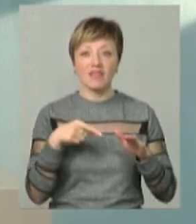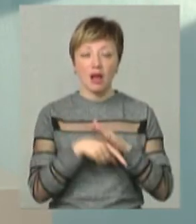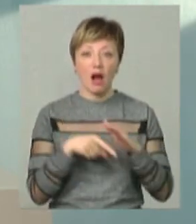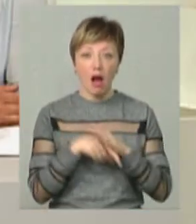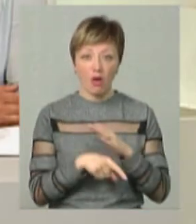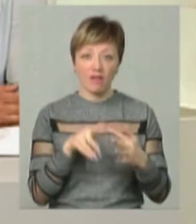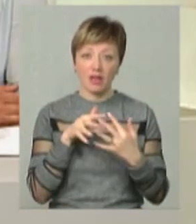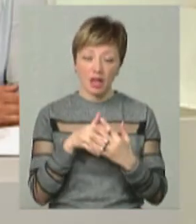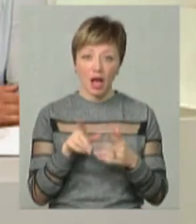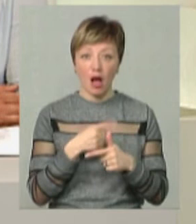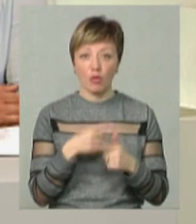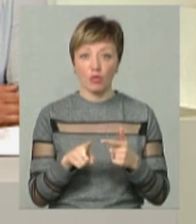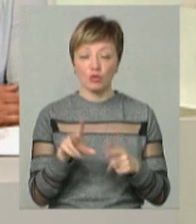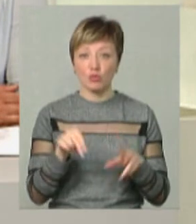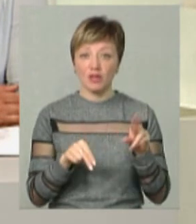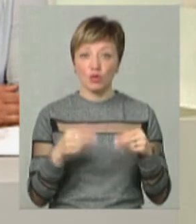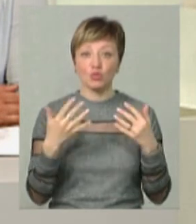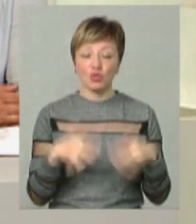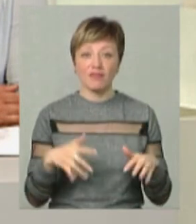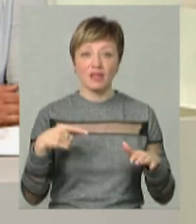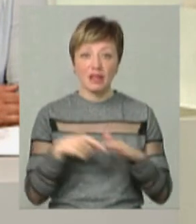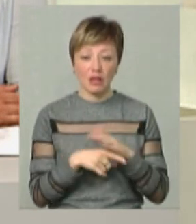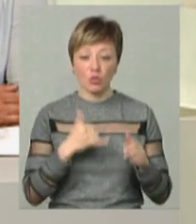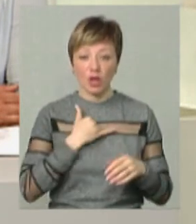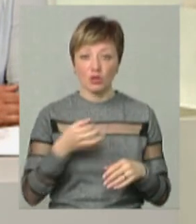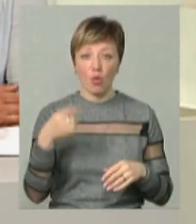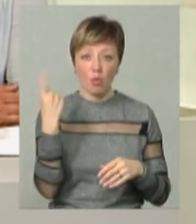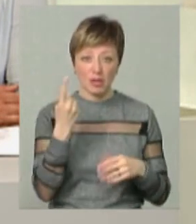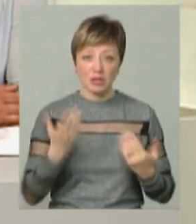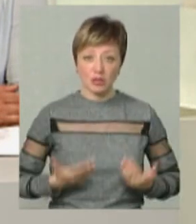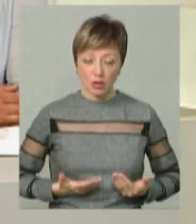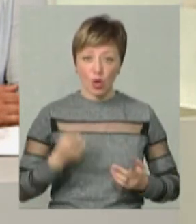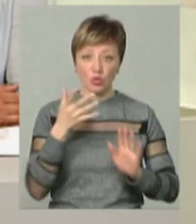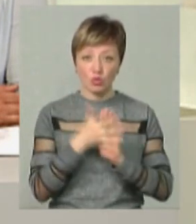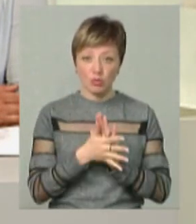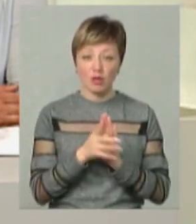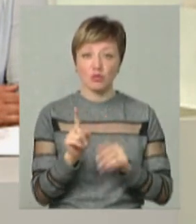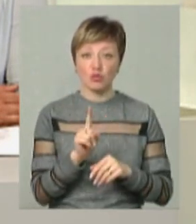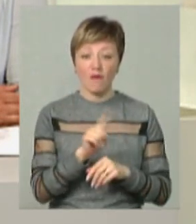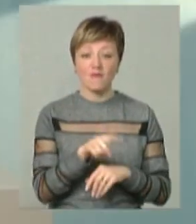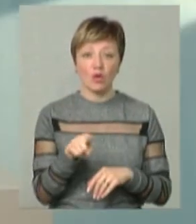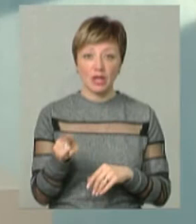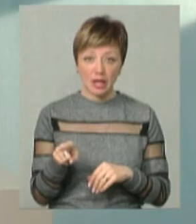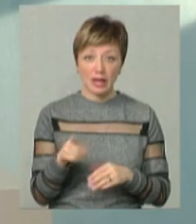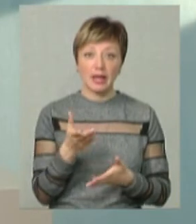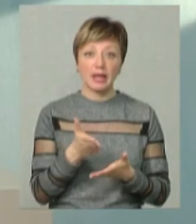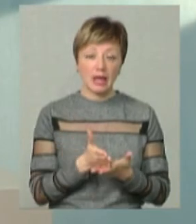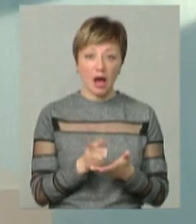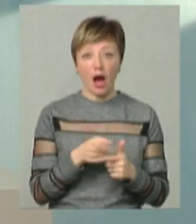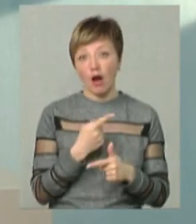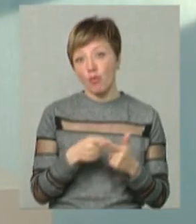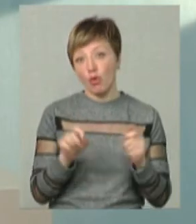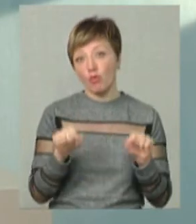втікають від війни або, сподіваємось, втекли і в нашій області перебувають. Розуміємо водночас, що вони є